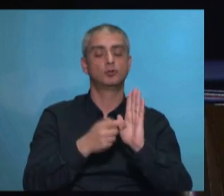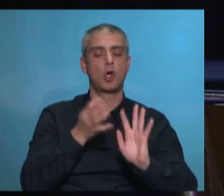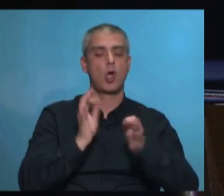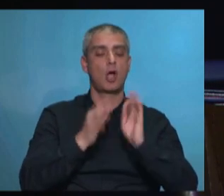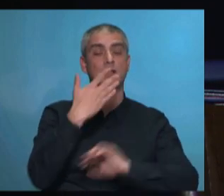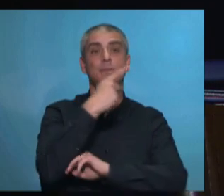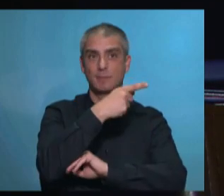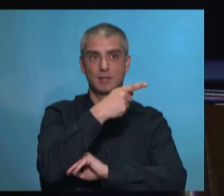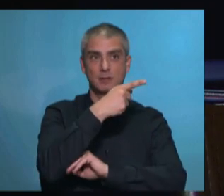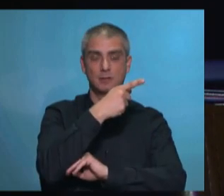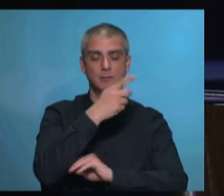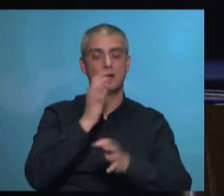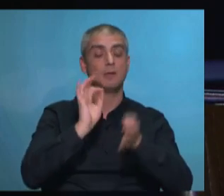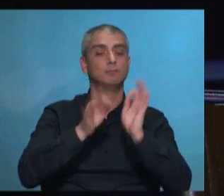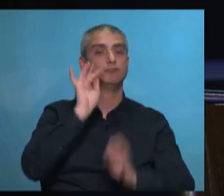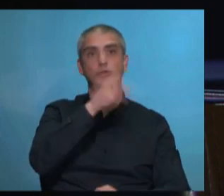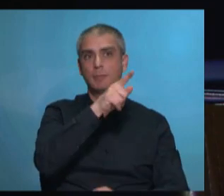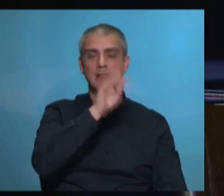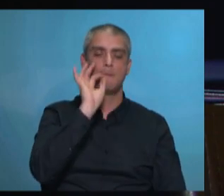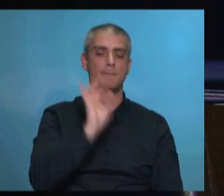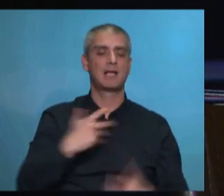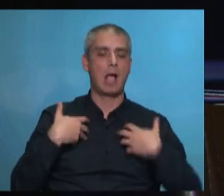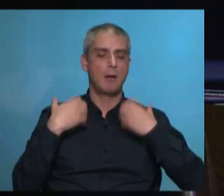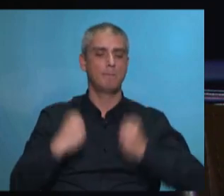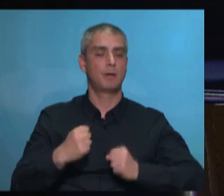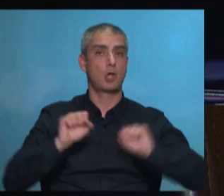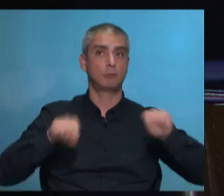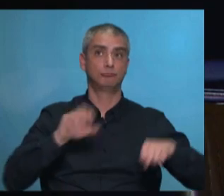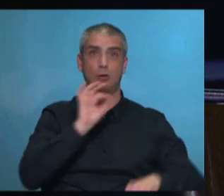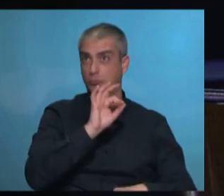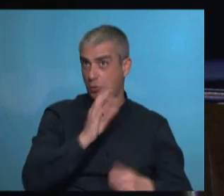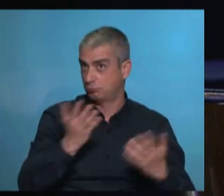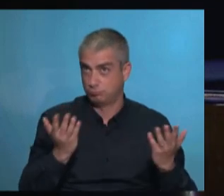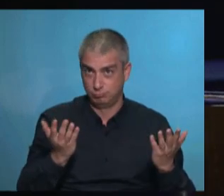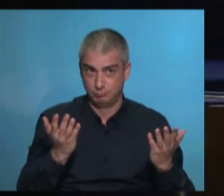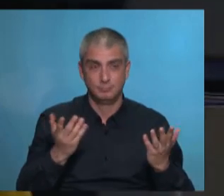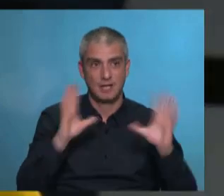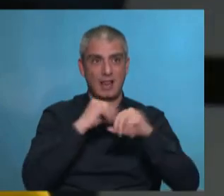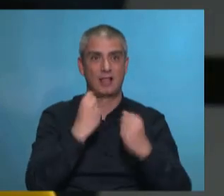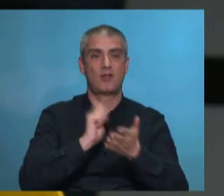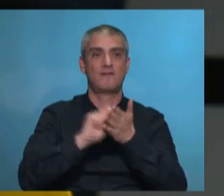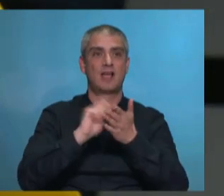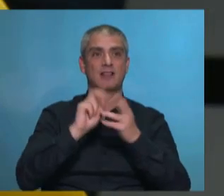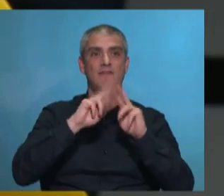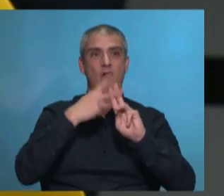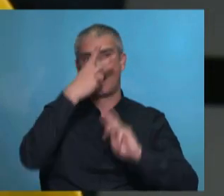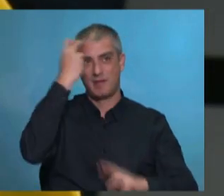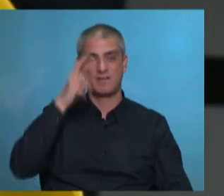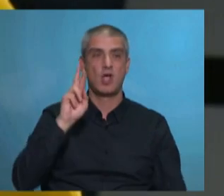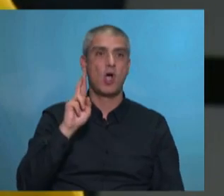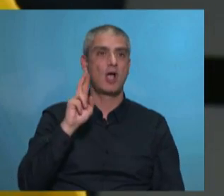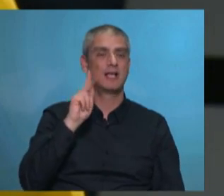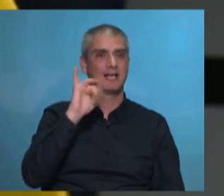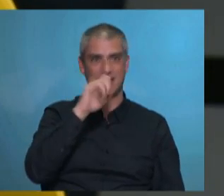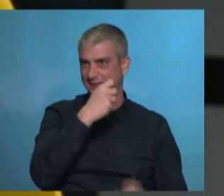במדינה להעמיד אותה לדין על פגיעה בביטחון המשטר, לא פחות. לילה טוב לכתב בעולם הערבי, רועי קייס. אתה עשית